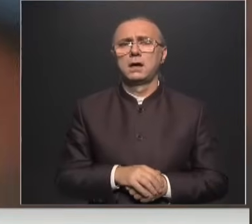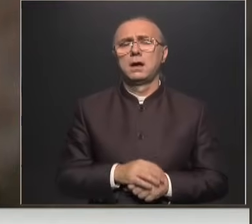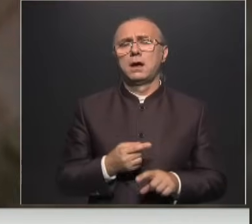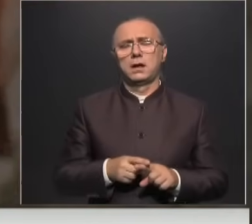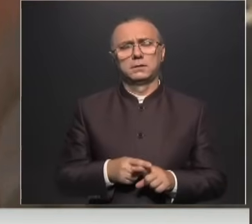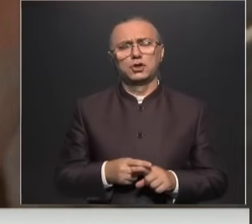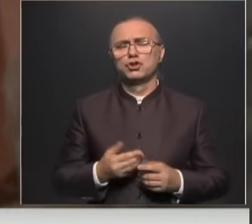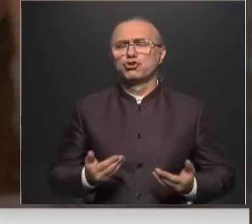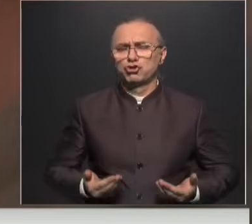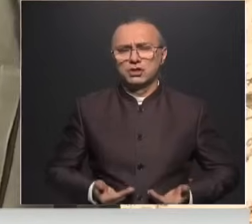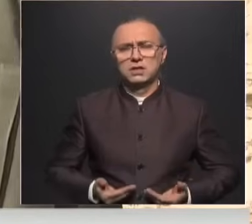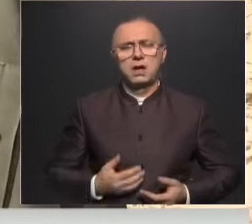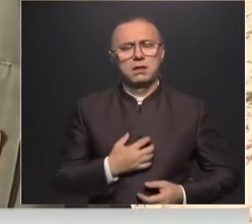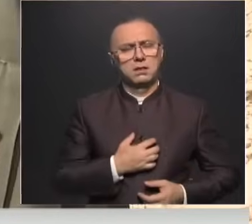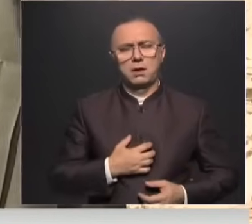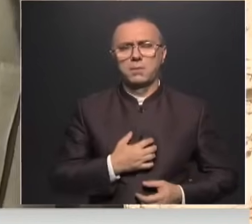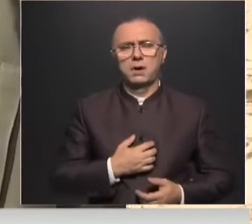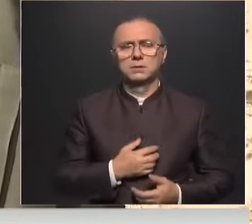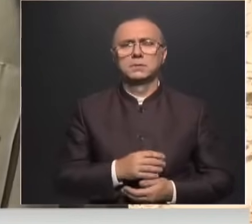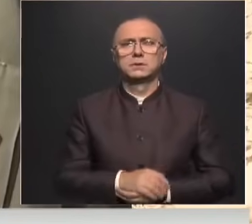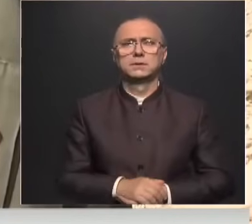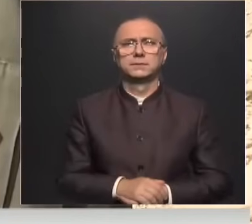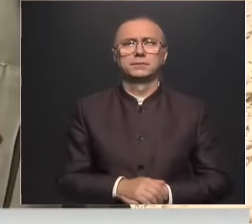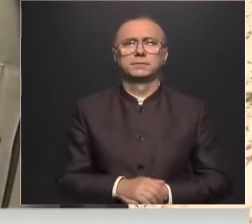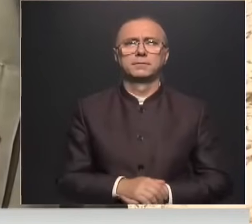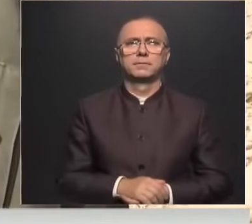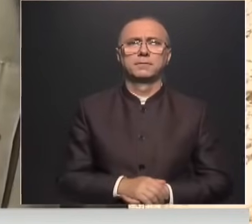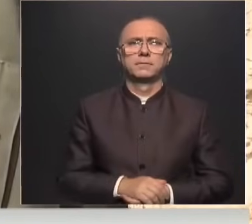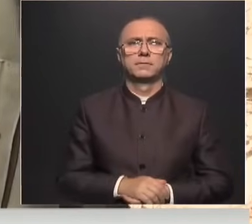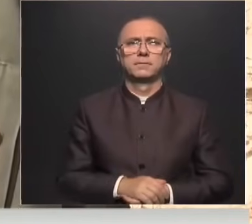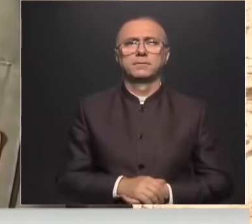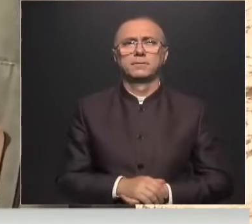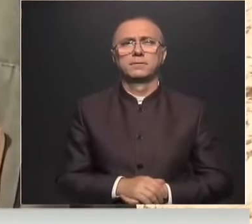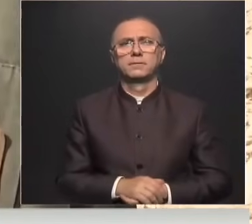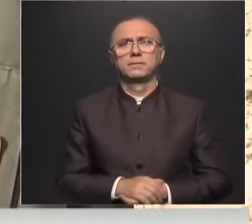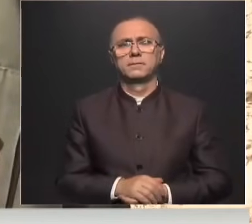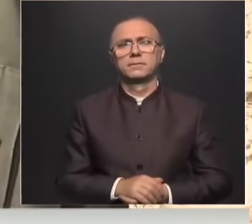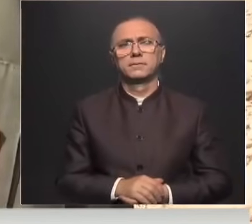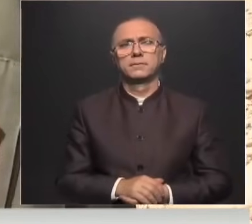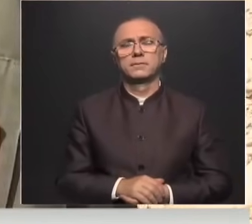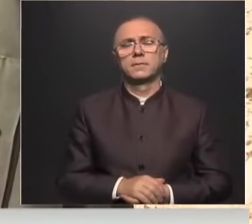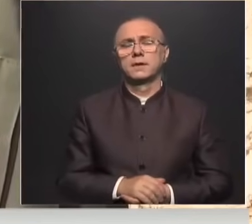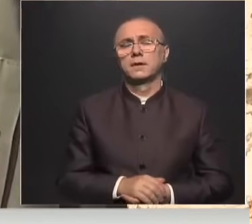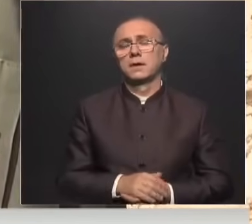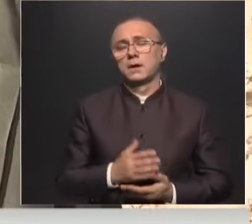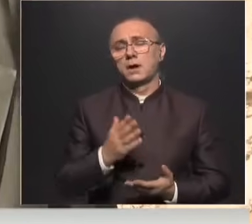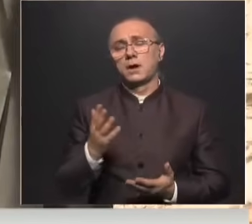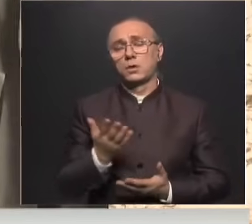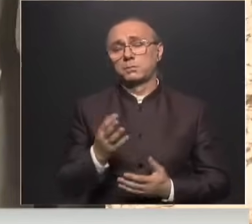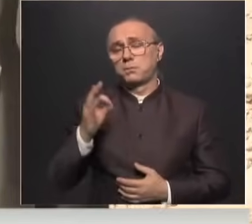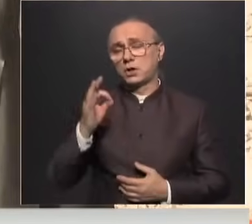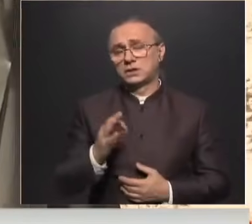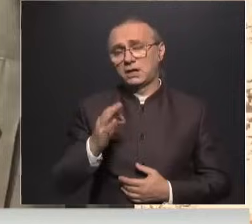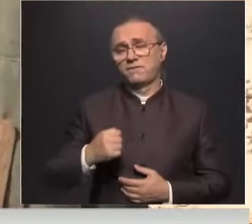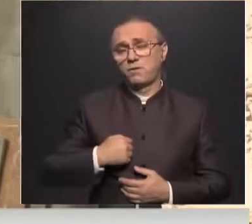а жизненная необходимость. 20-25% военнослужащих погибают из-за того, что просто неправильно или